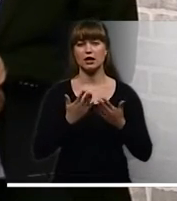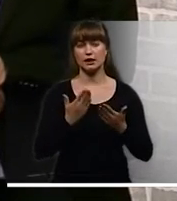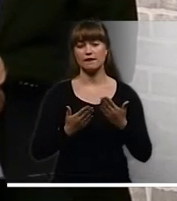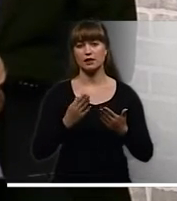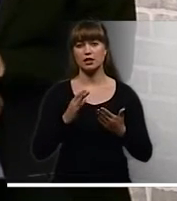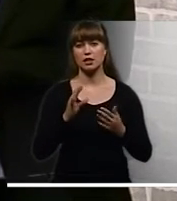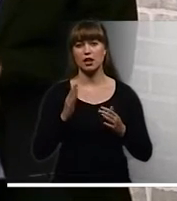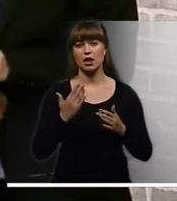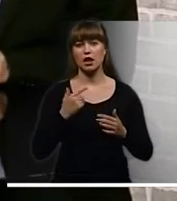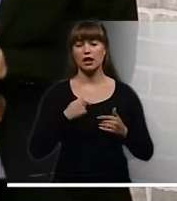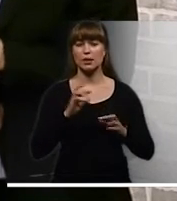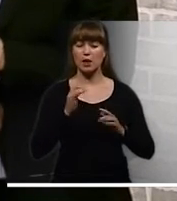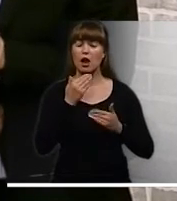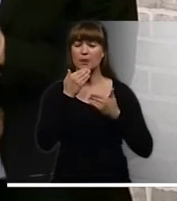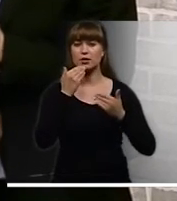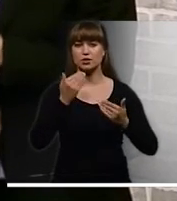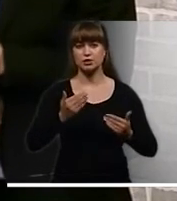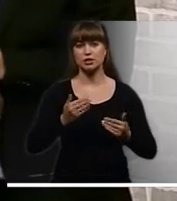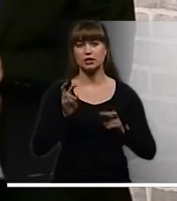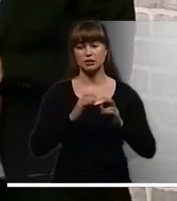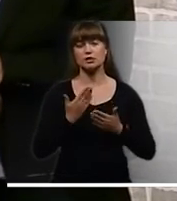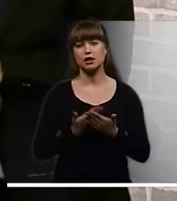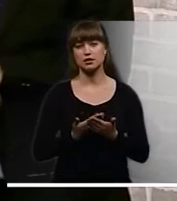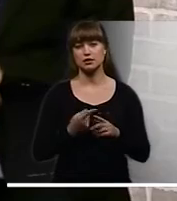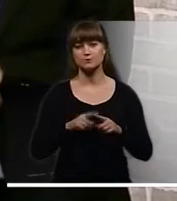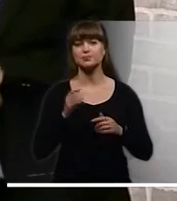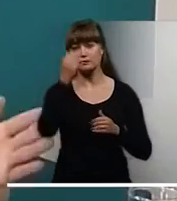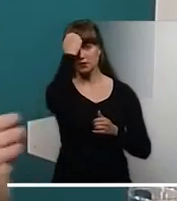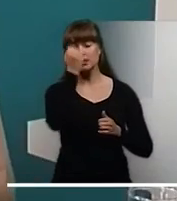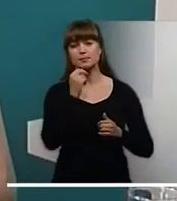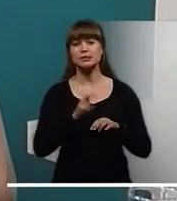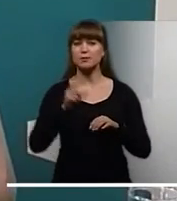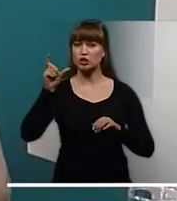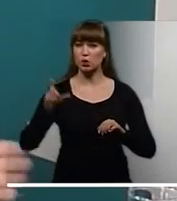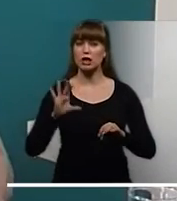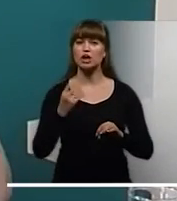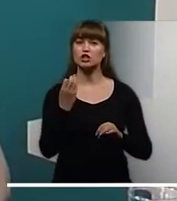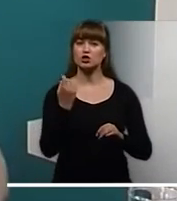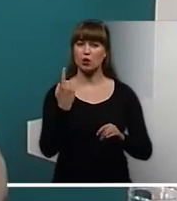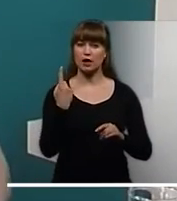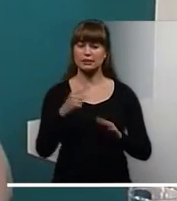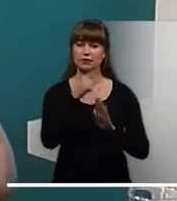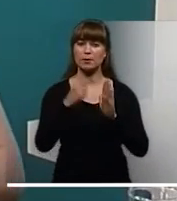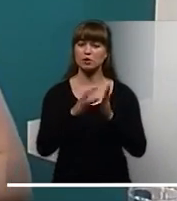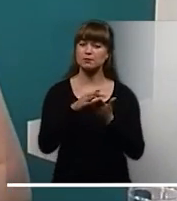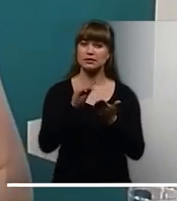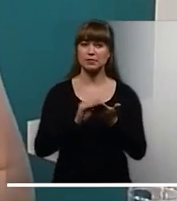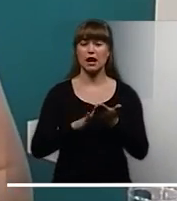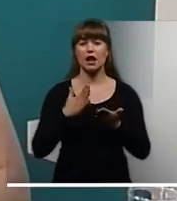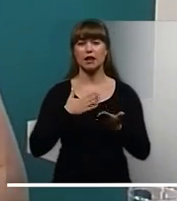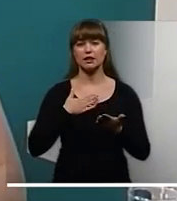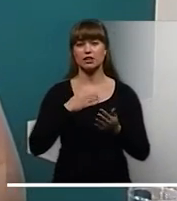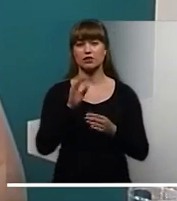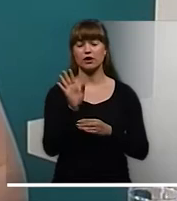наверное, целесообразно, чтобы обращение исходило оттуда. Спасибо, доктор. Еще один вопрос мы записали от